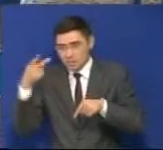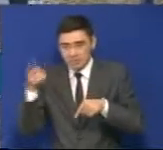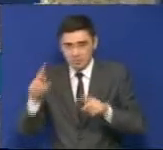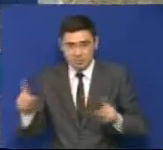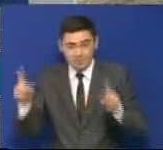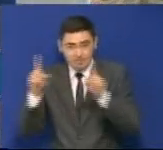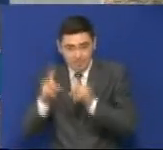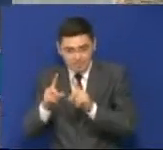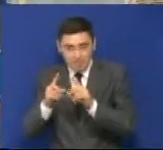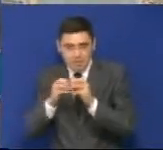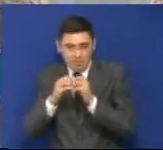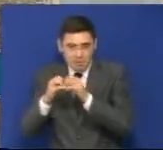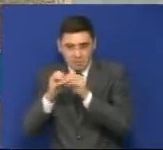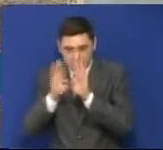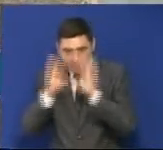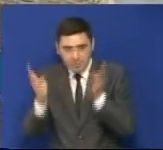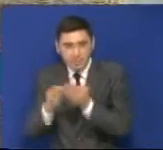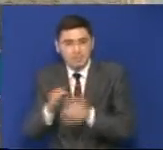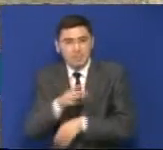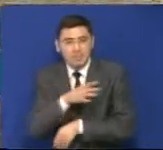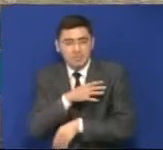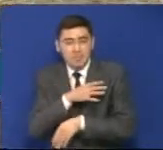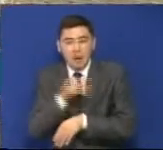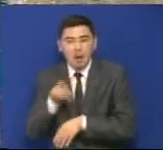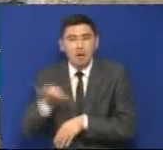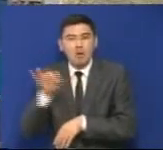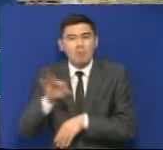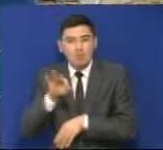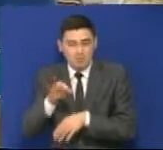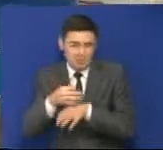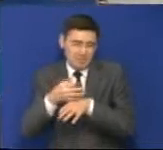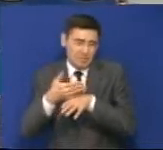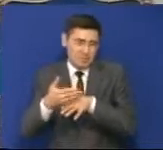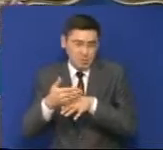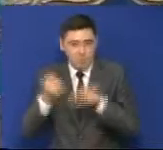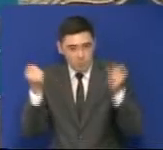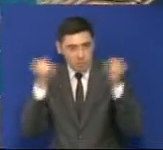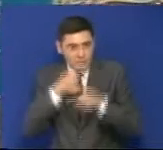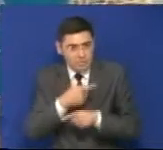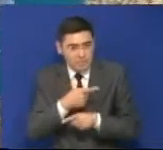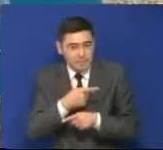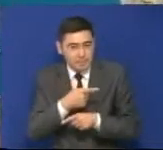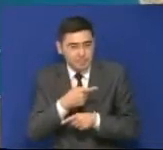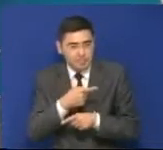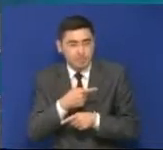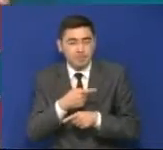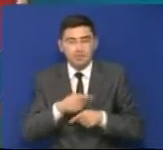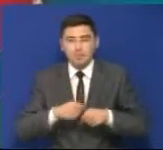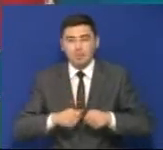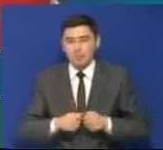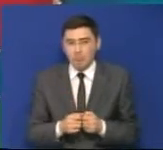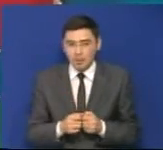талқылады. Келіссөздердің нәтижесі бізге кейінірек белгілі болды. Ал президенттердің қос тарап үшінде